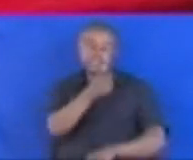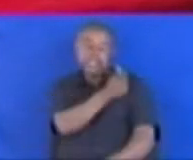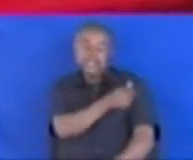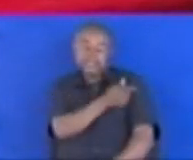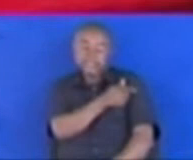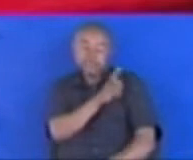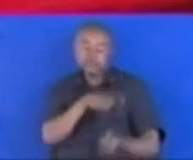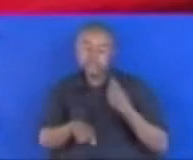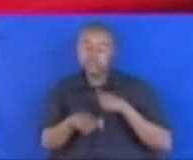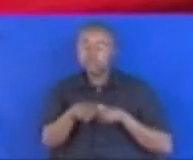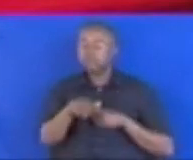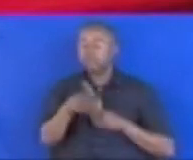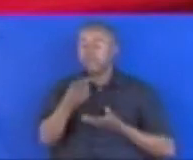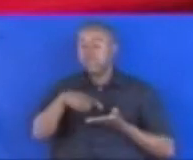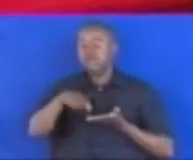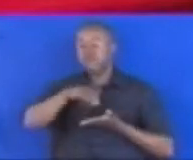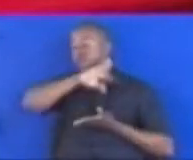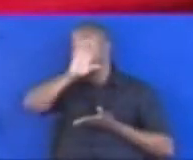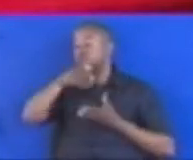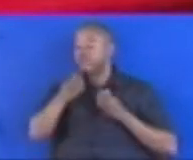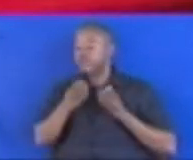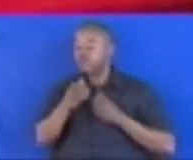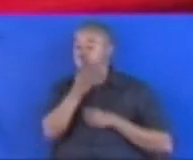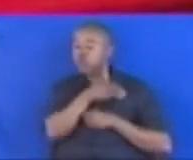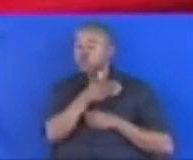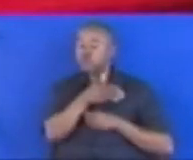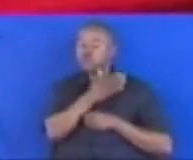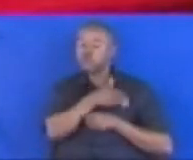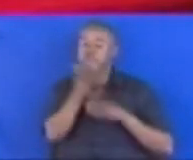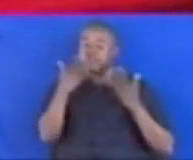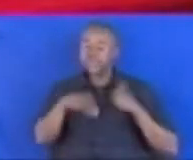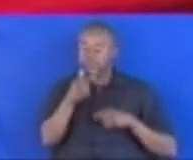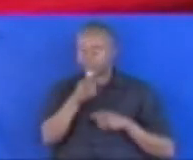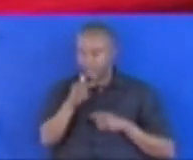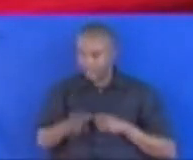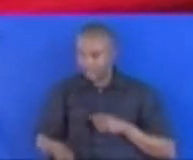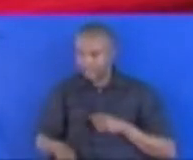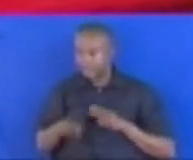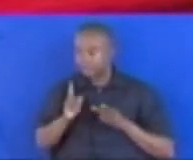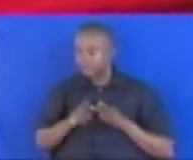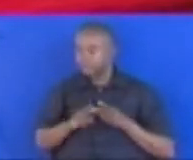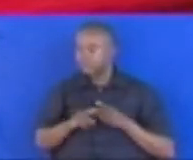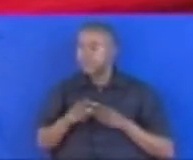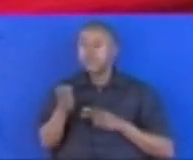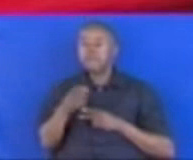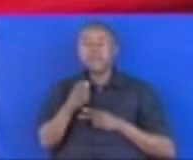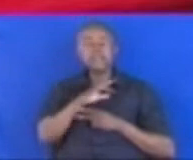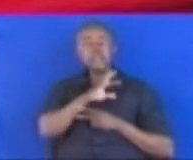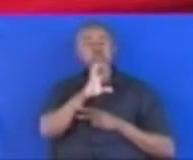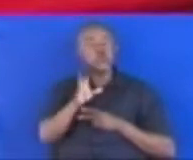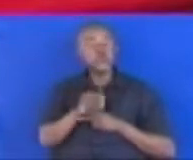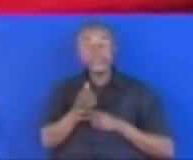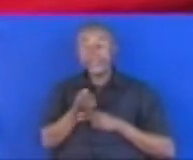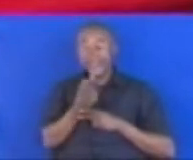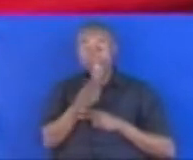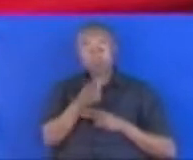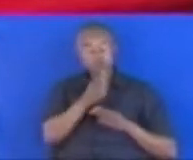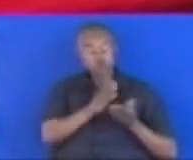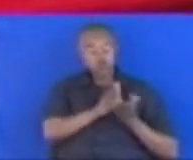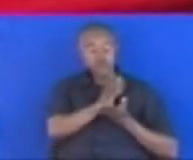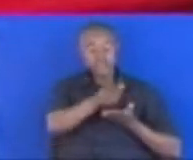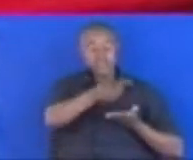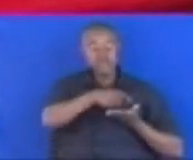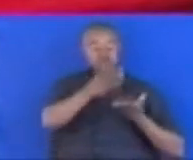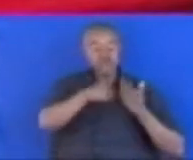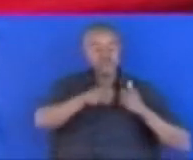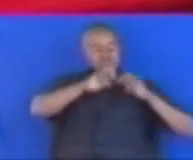vyote vya kutolea huduma za afya nchini; na mbili, madeni yote ya dawa kwa vituo vya afya